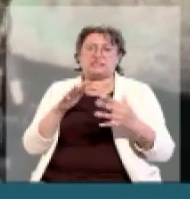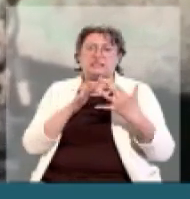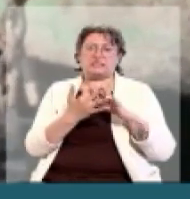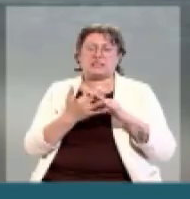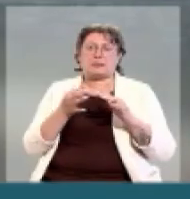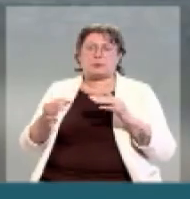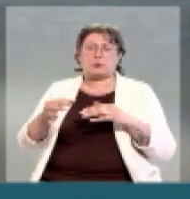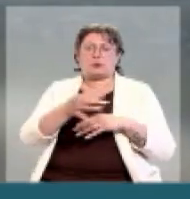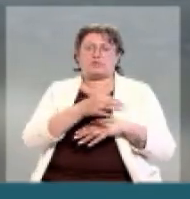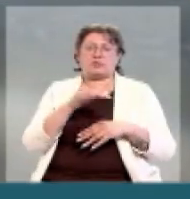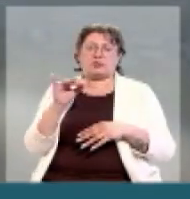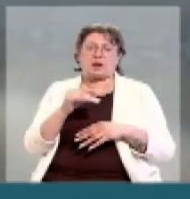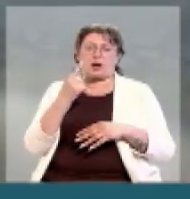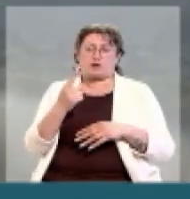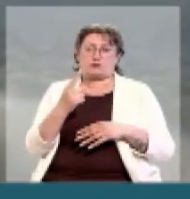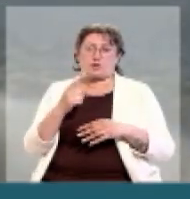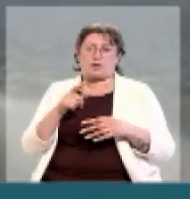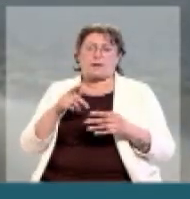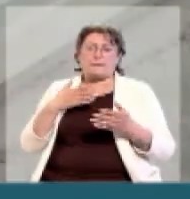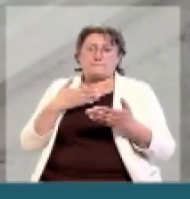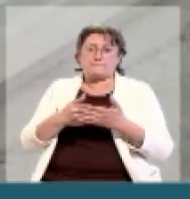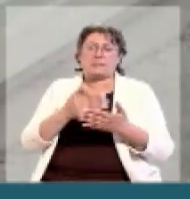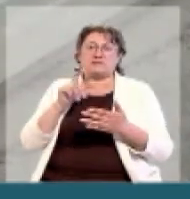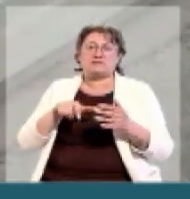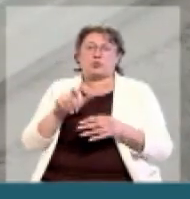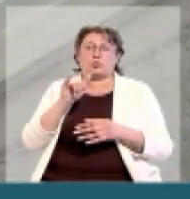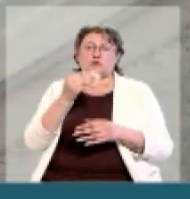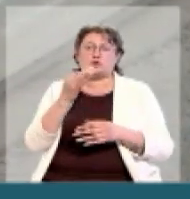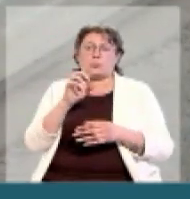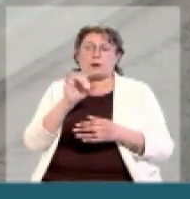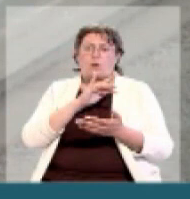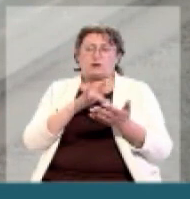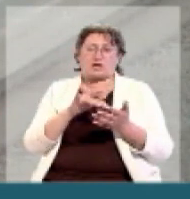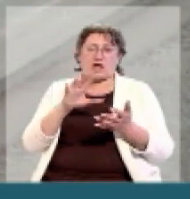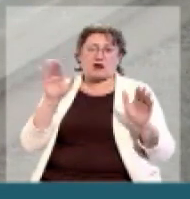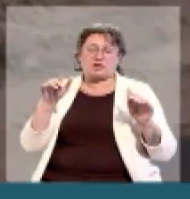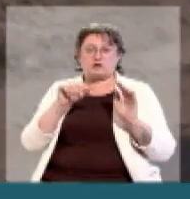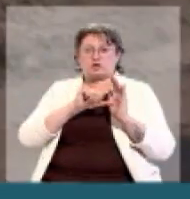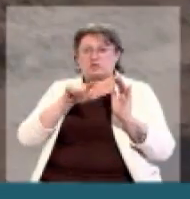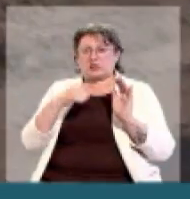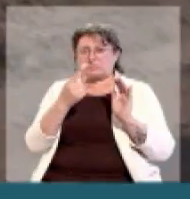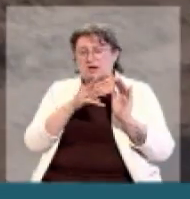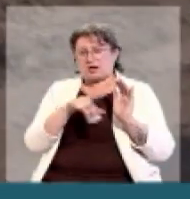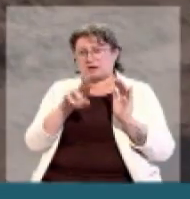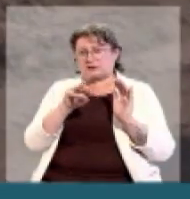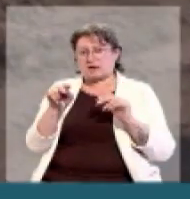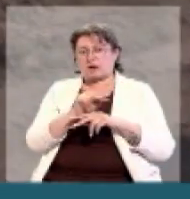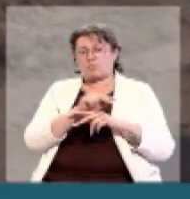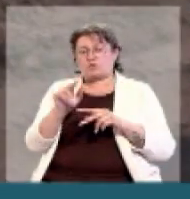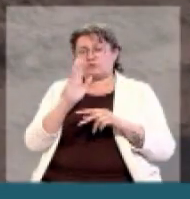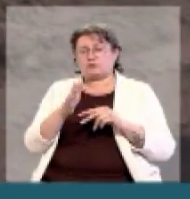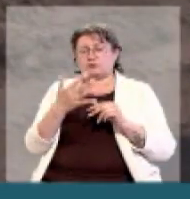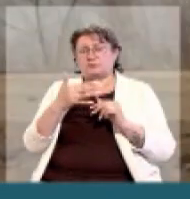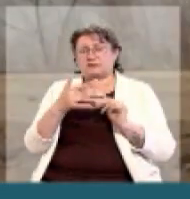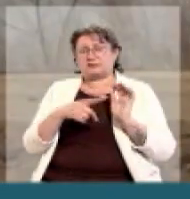сельских населенных пунктов и одном подъездном пути к селу Уштубе города Аркалыка на сумму 6,1 миллиардов тенге. Ремонтом будет